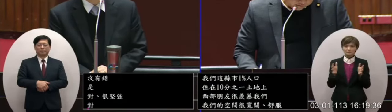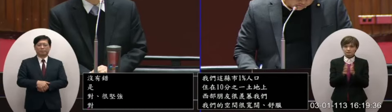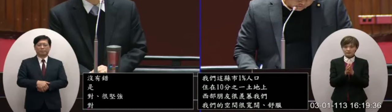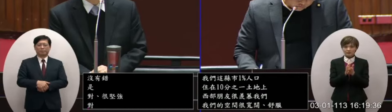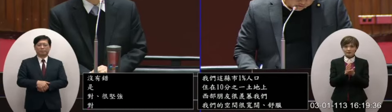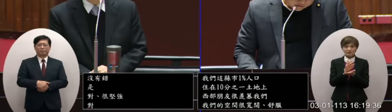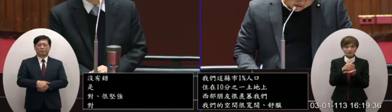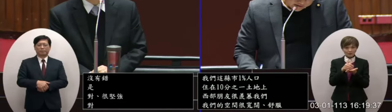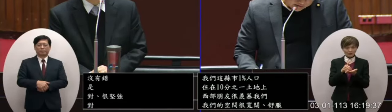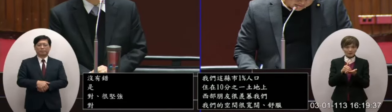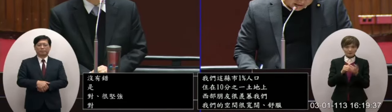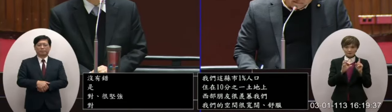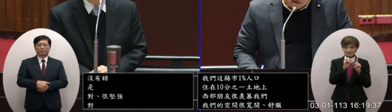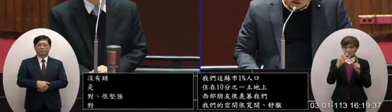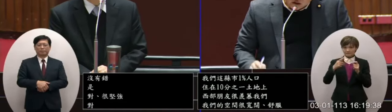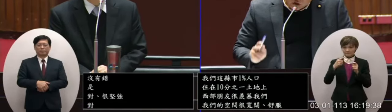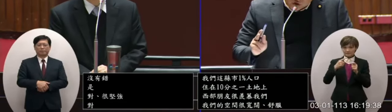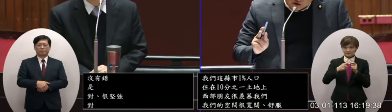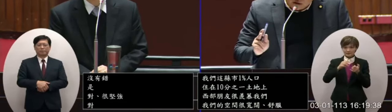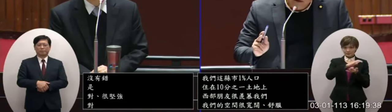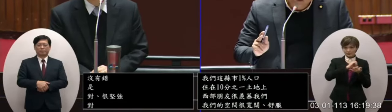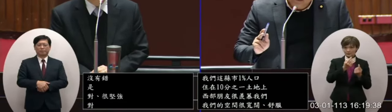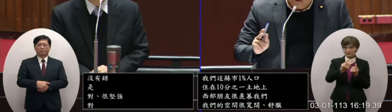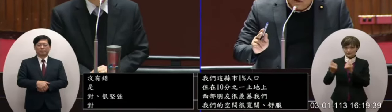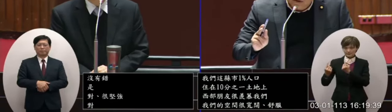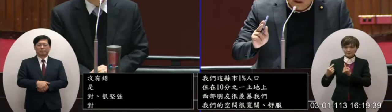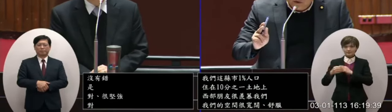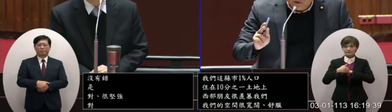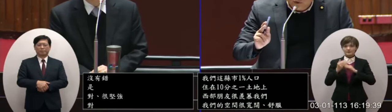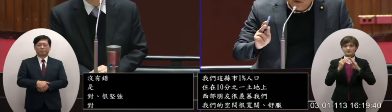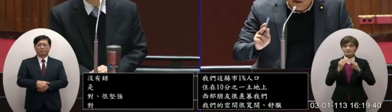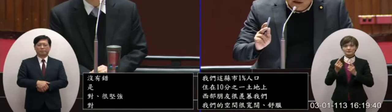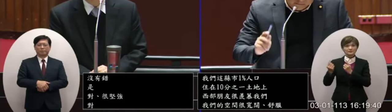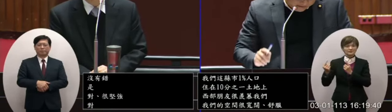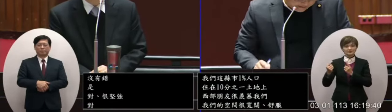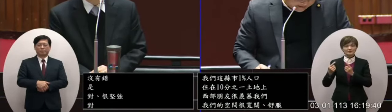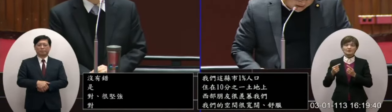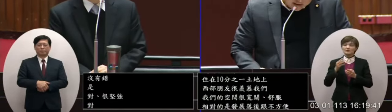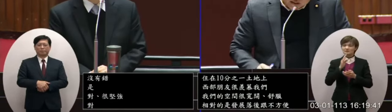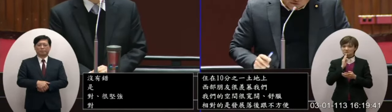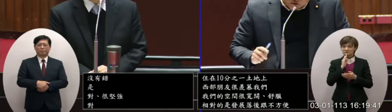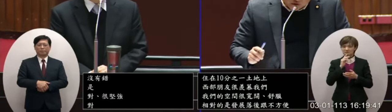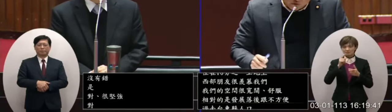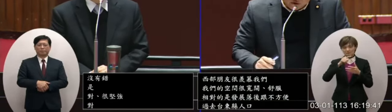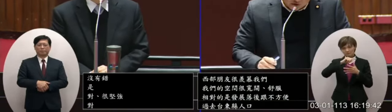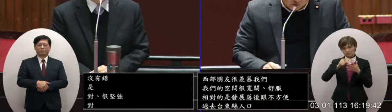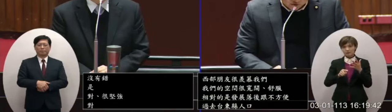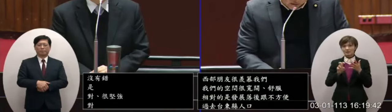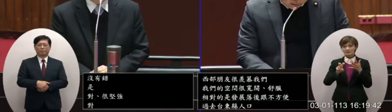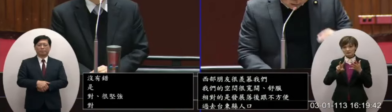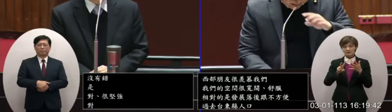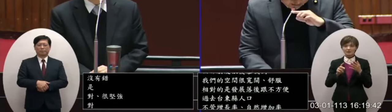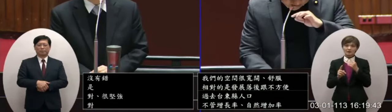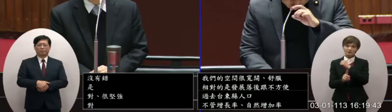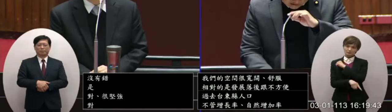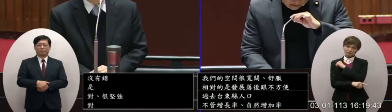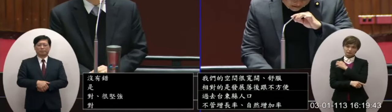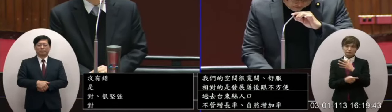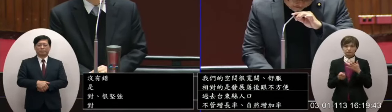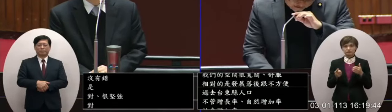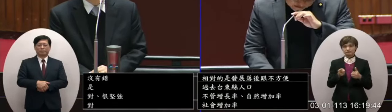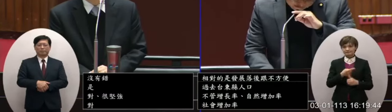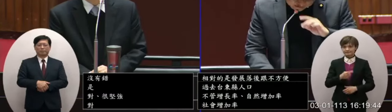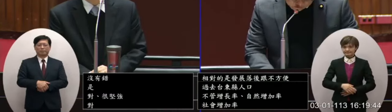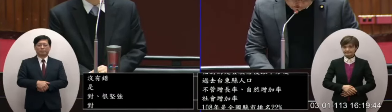是全国县市排名第22，也就是倒数第一名。 嗯哼。 经过很多年的努力，一直到